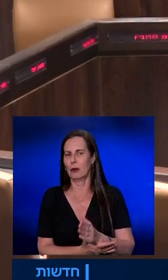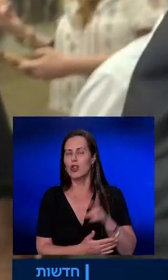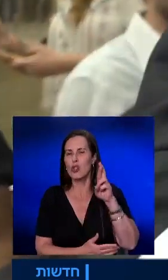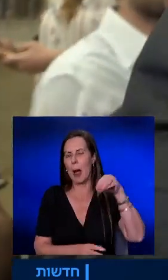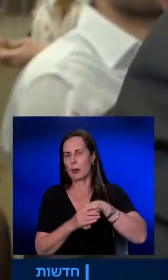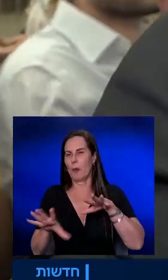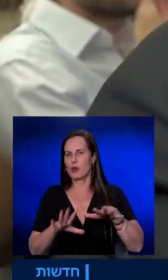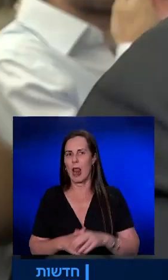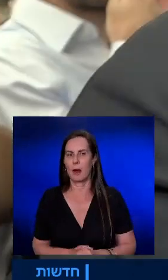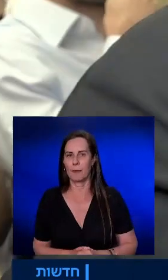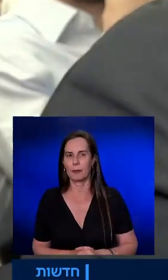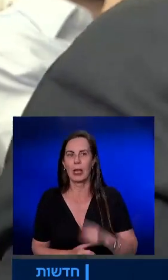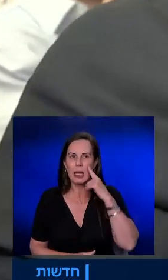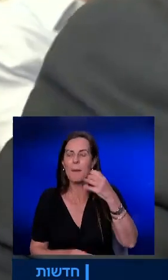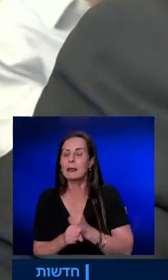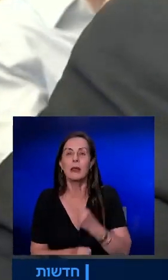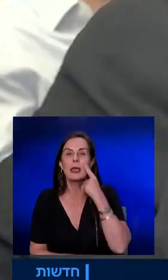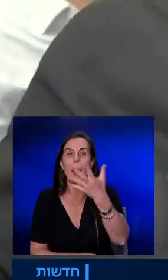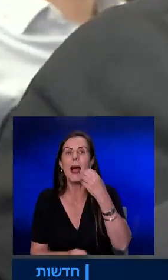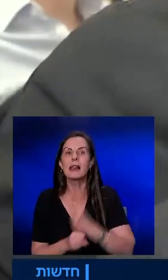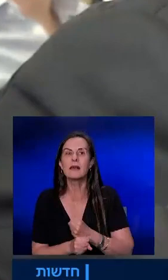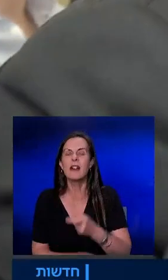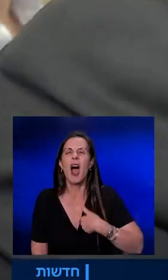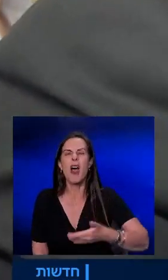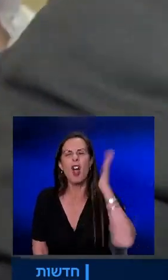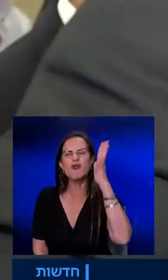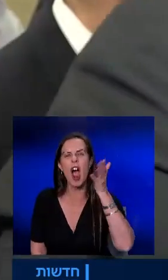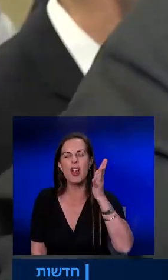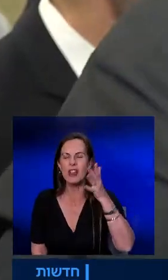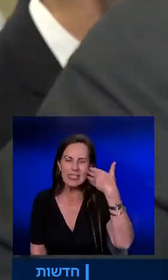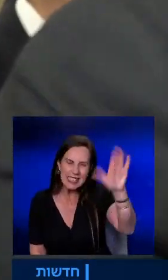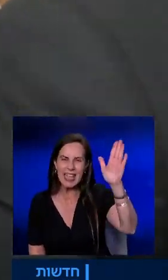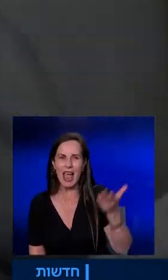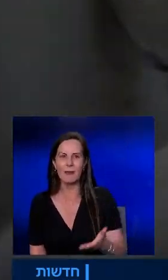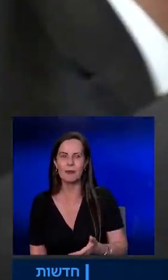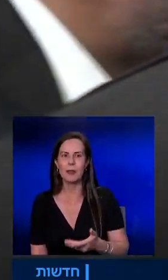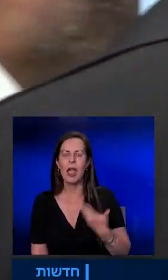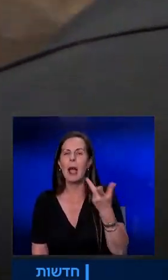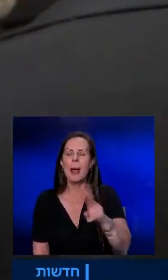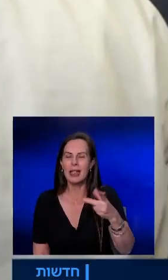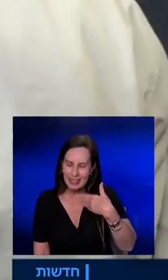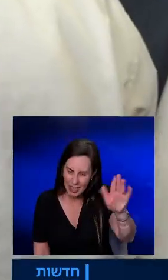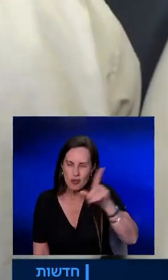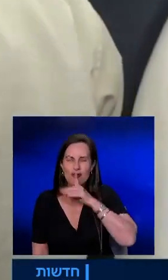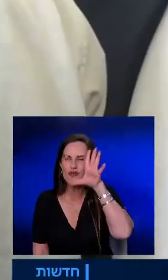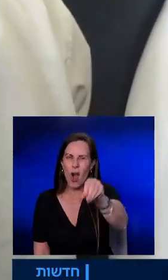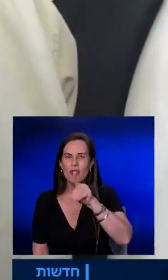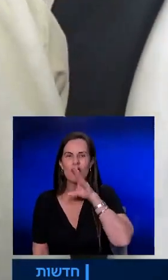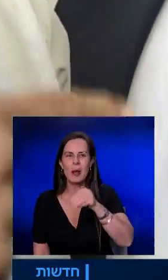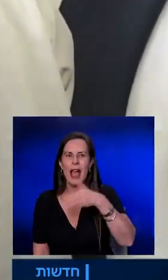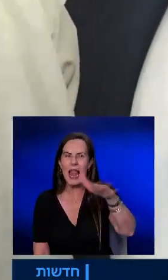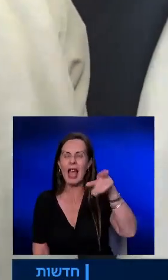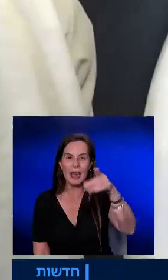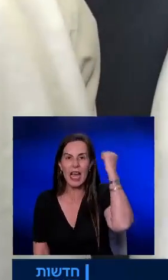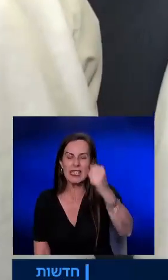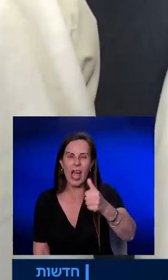בממשלה. יא מורשע, יא מורשע, תצא כבר! תצא כבר, תשתוק כבר! לך, אתה רצחת